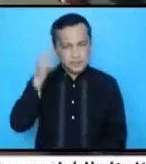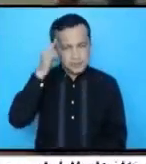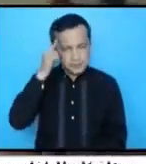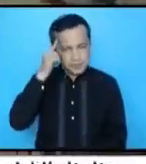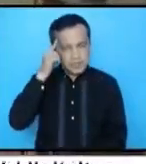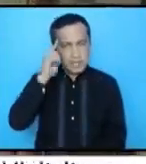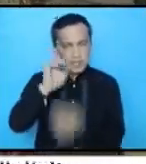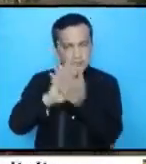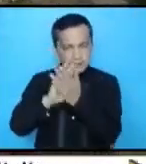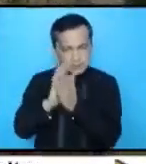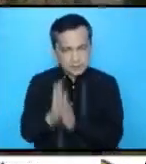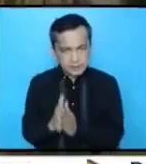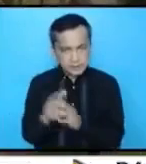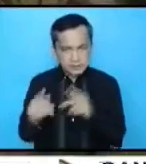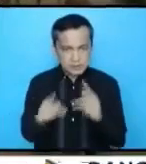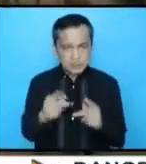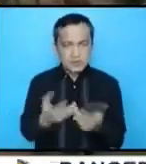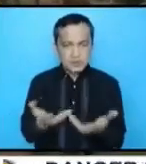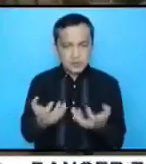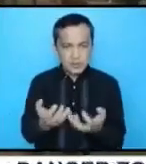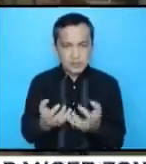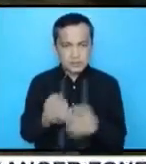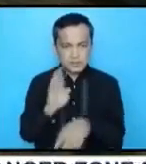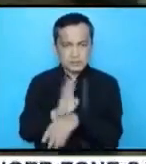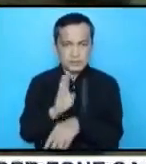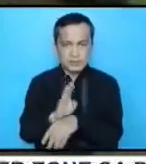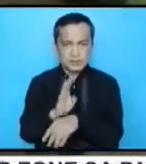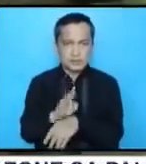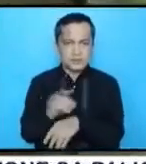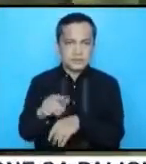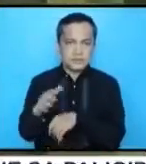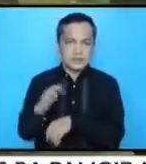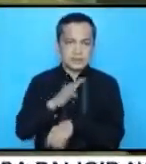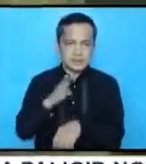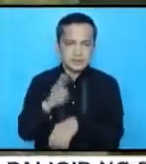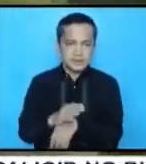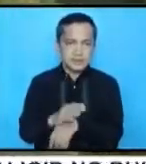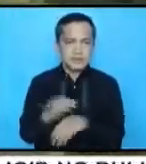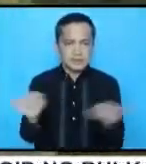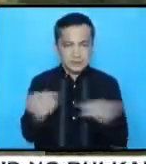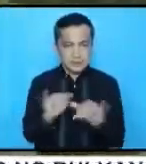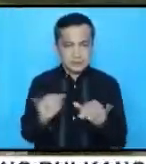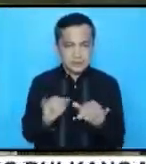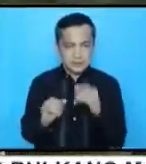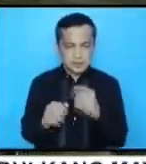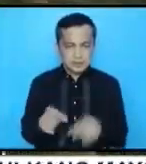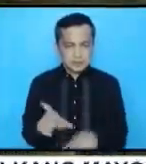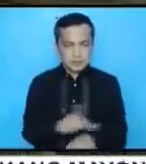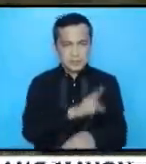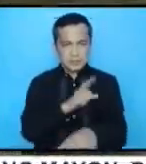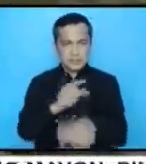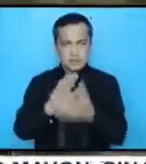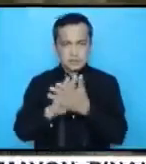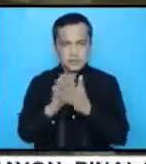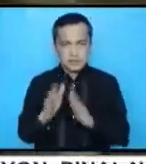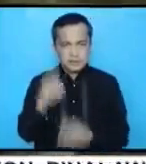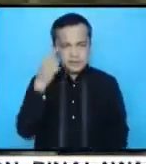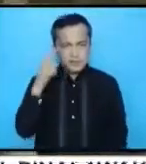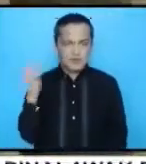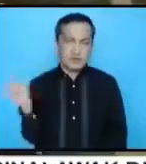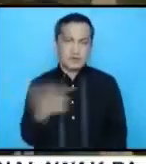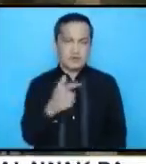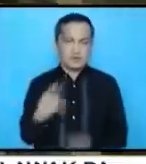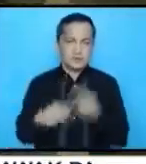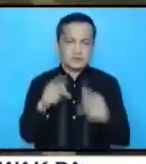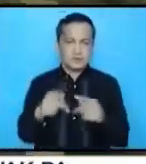na nais magsimula ng negosyo sa naturang bayan at gayon din ang matagalang kapayapaan para sa lahat ng mamamayan ng